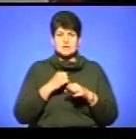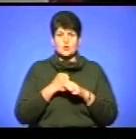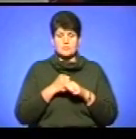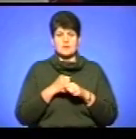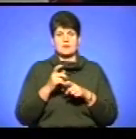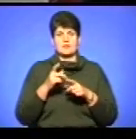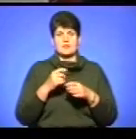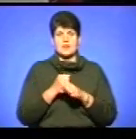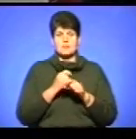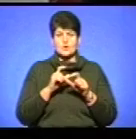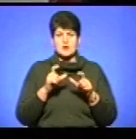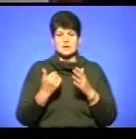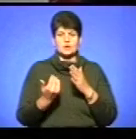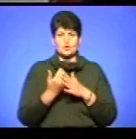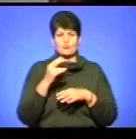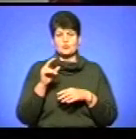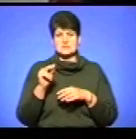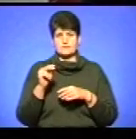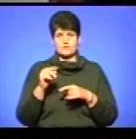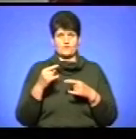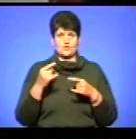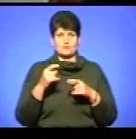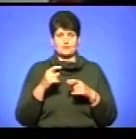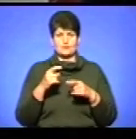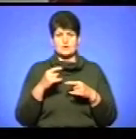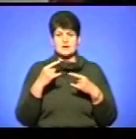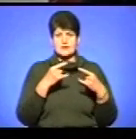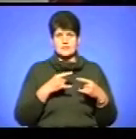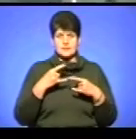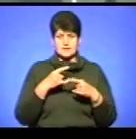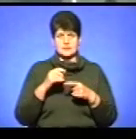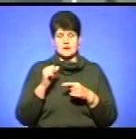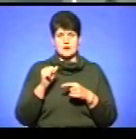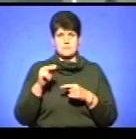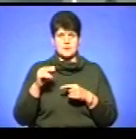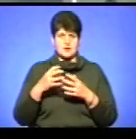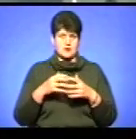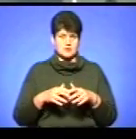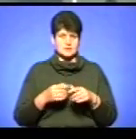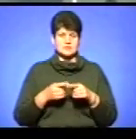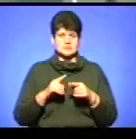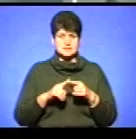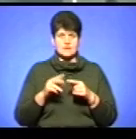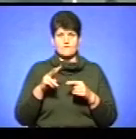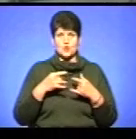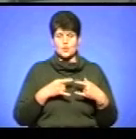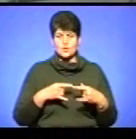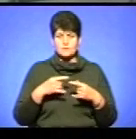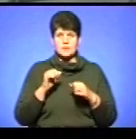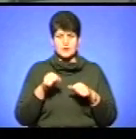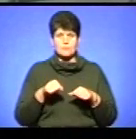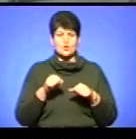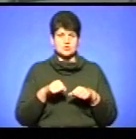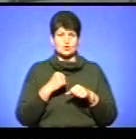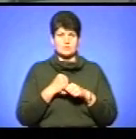лаборант відділу на новому цифровому рентген-апараті Полістаді М. Це цифровий флюорограф. Ним можна